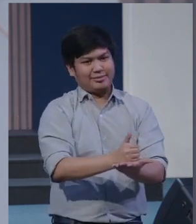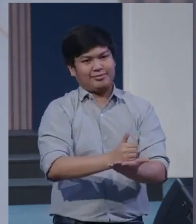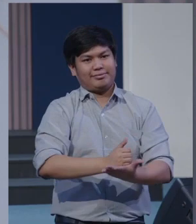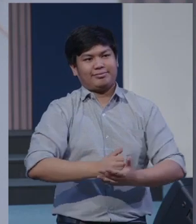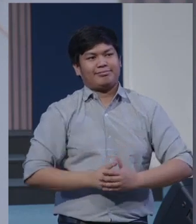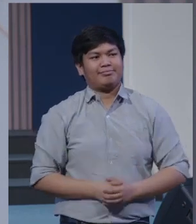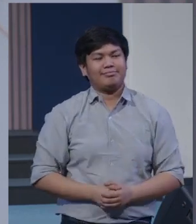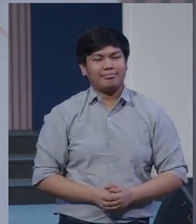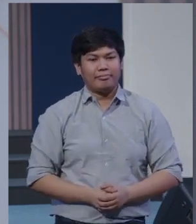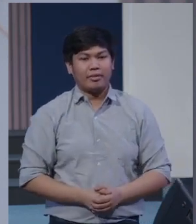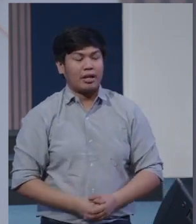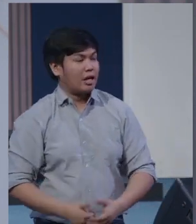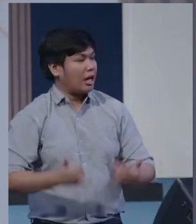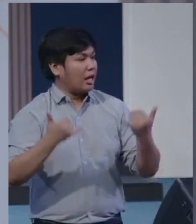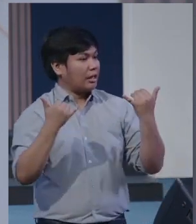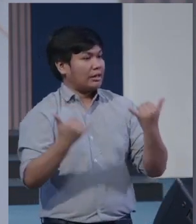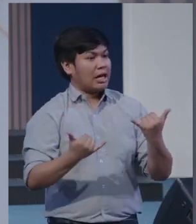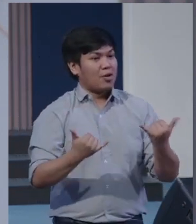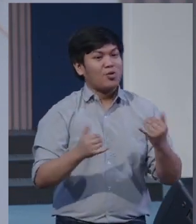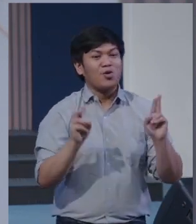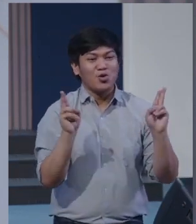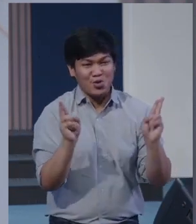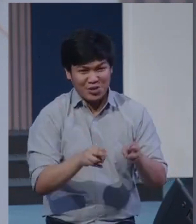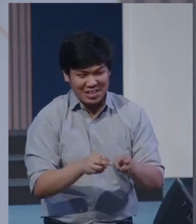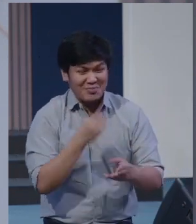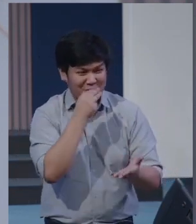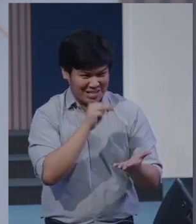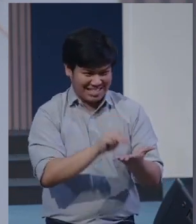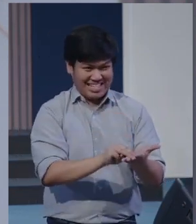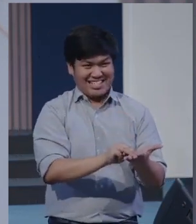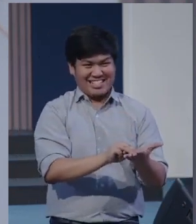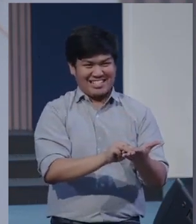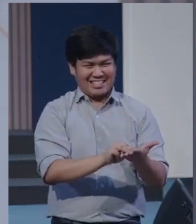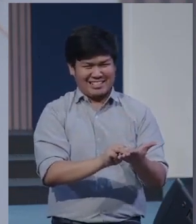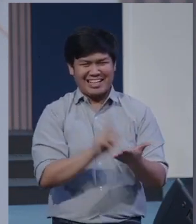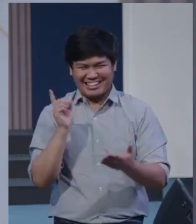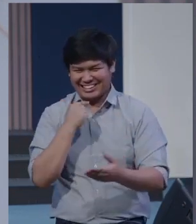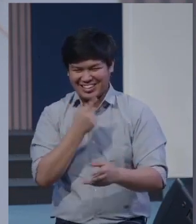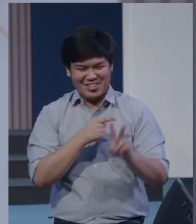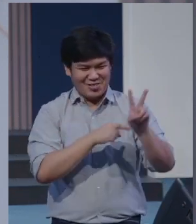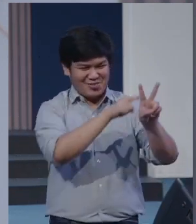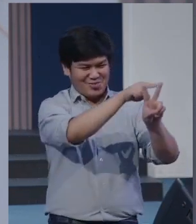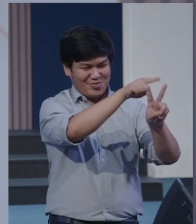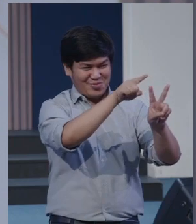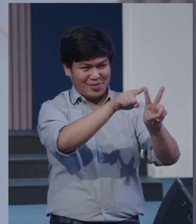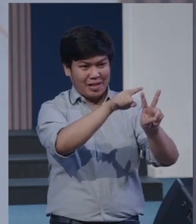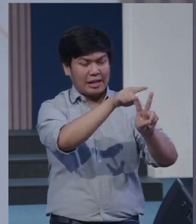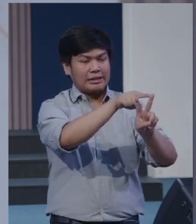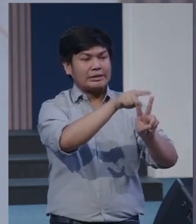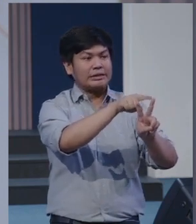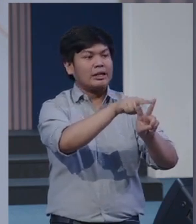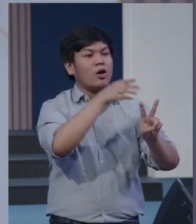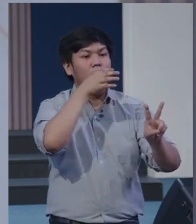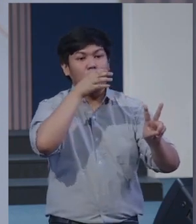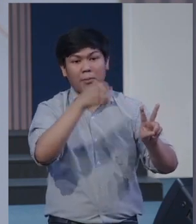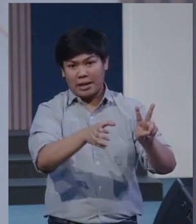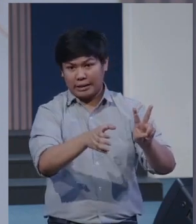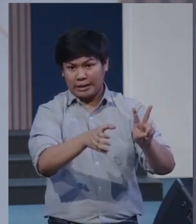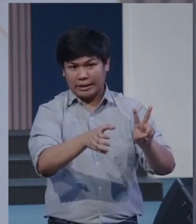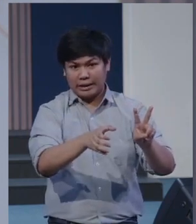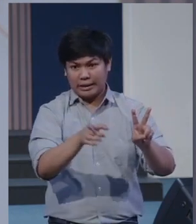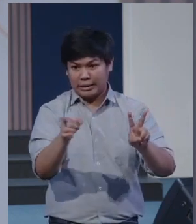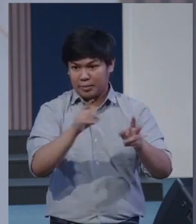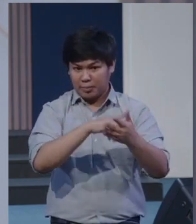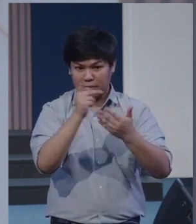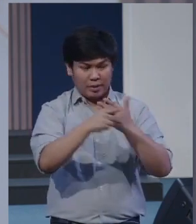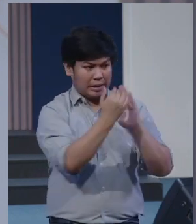amen dalawang bahagi lang ang ating mensahe ngayong hapong Ito ang una po ay ang kautusan makikita